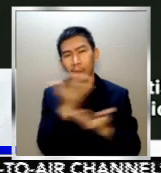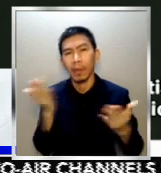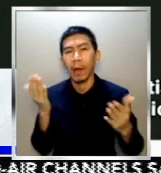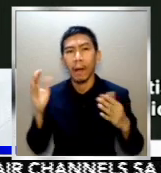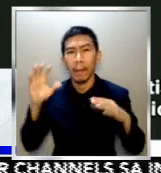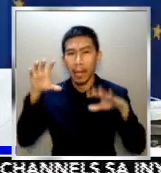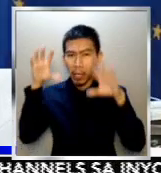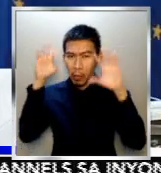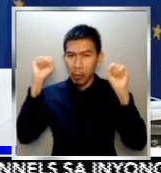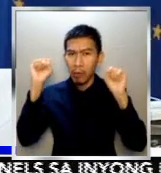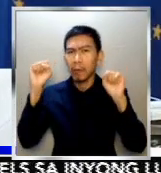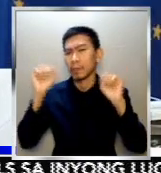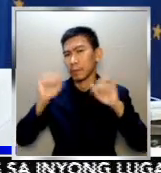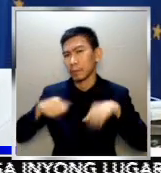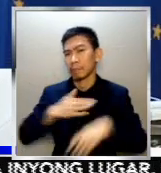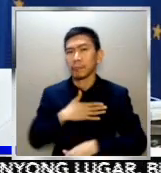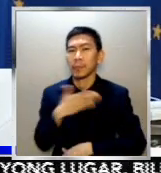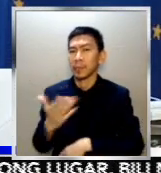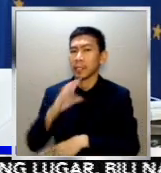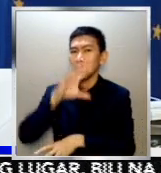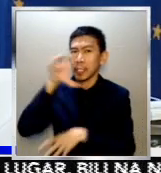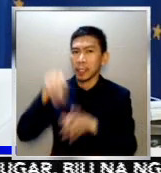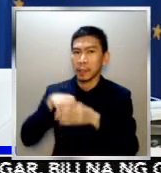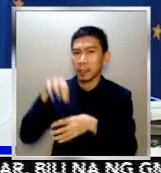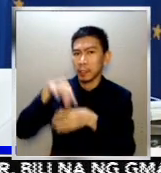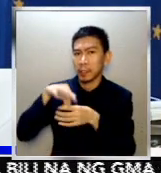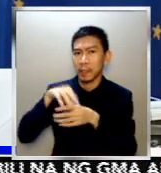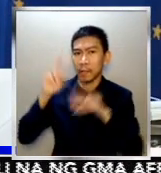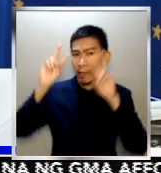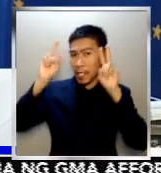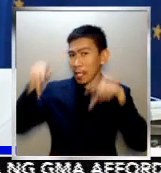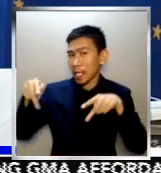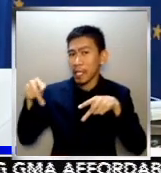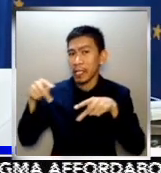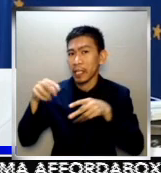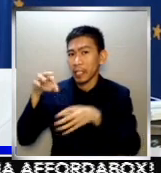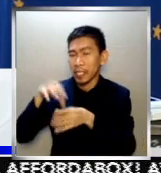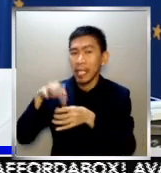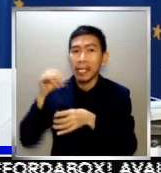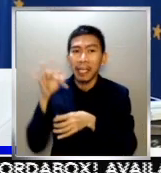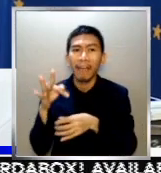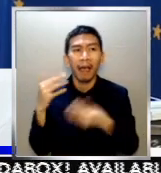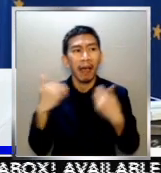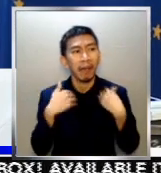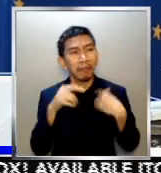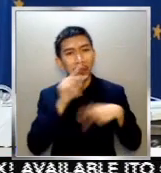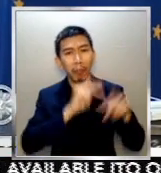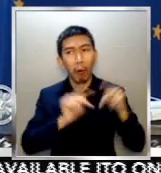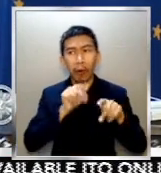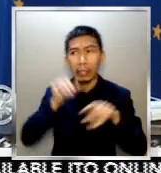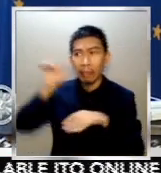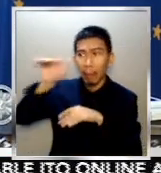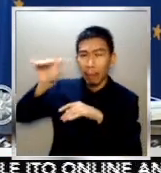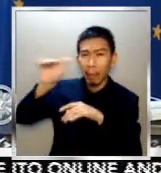sa pagtakbo sa pagka-vice-presidente kapag nakita niyang may malakas na clamor o panawagan para rito.